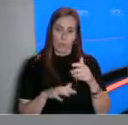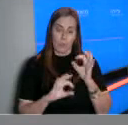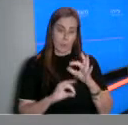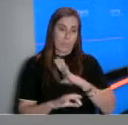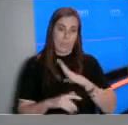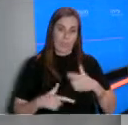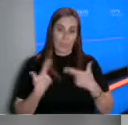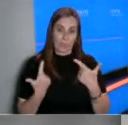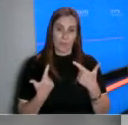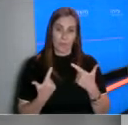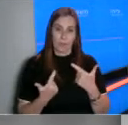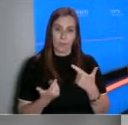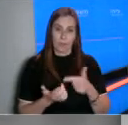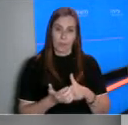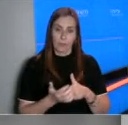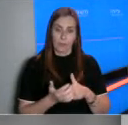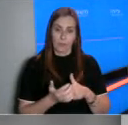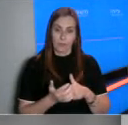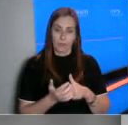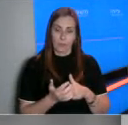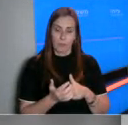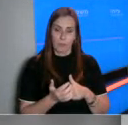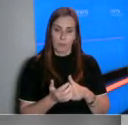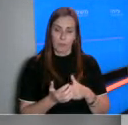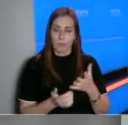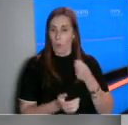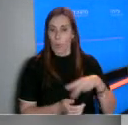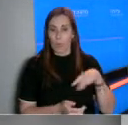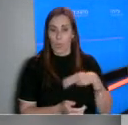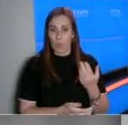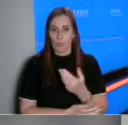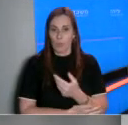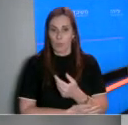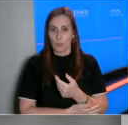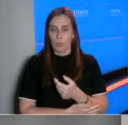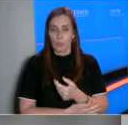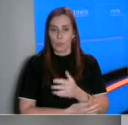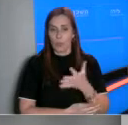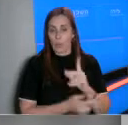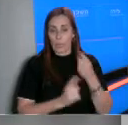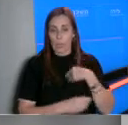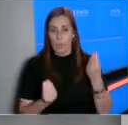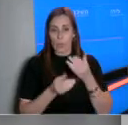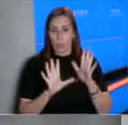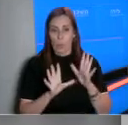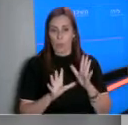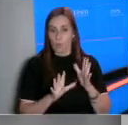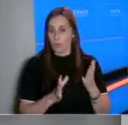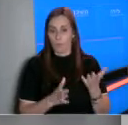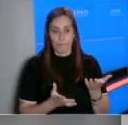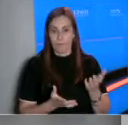חיים, ולוקחת את האחריות שעלול לקרות לי משהו ממש בכל